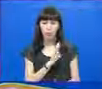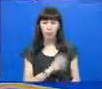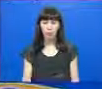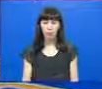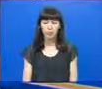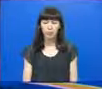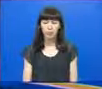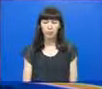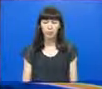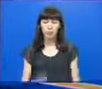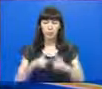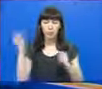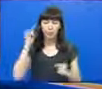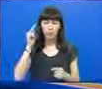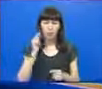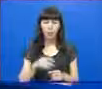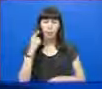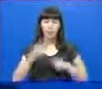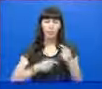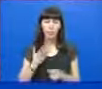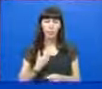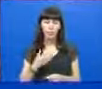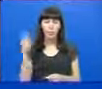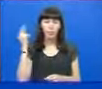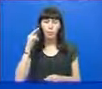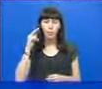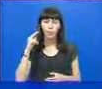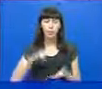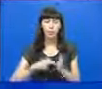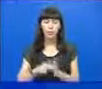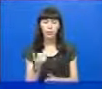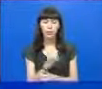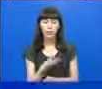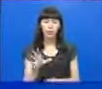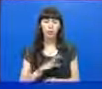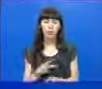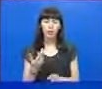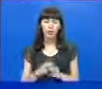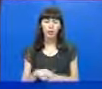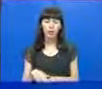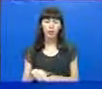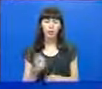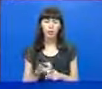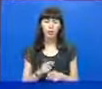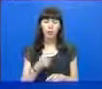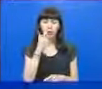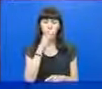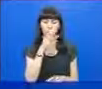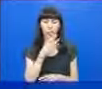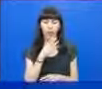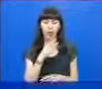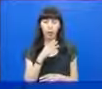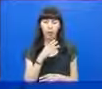Осы мектебім маған берген білімнің арқасында мен көптеген ғылыми жобалар байқауының жеңімпазы болдым. Сол үшін осы ең жақында осы сиястан